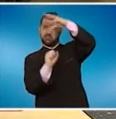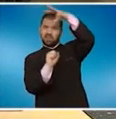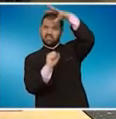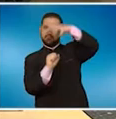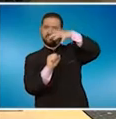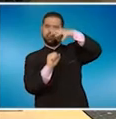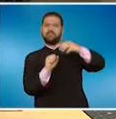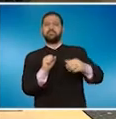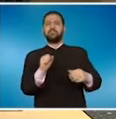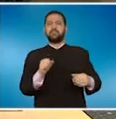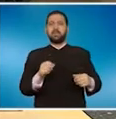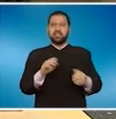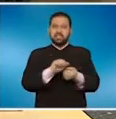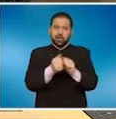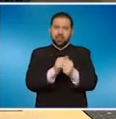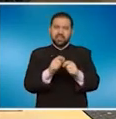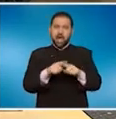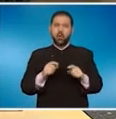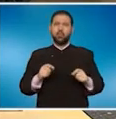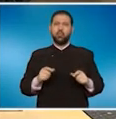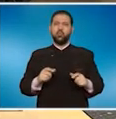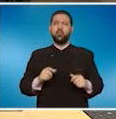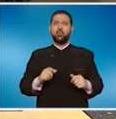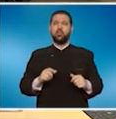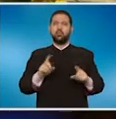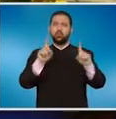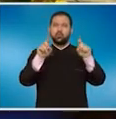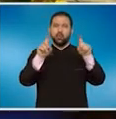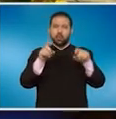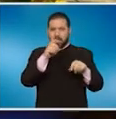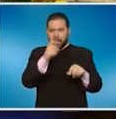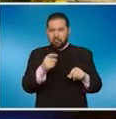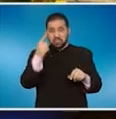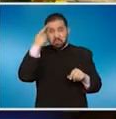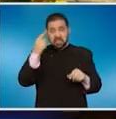văzduh. Fiindcă m-am tot întrebat de ce s-or fi așezat ei așa